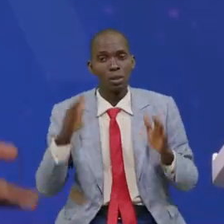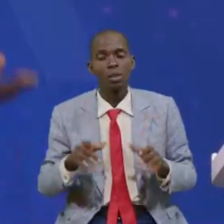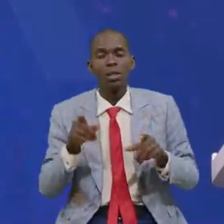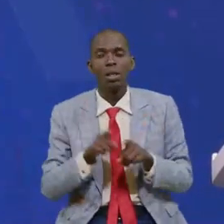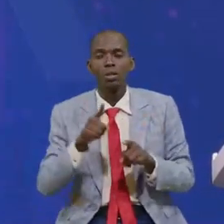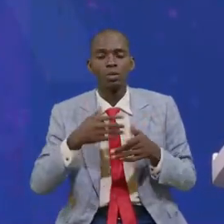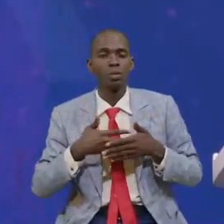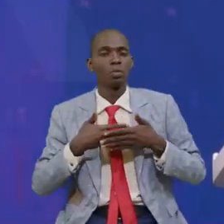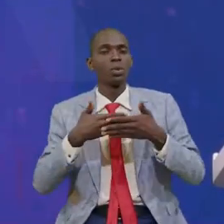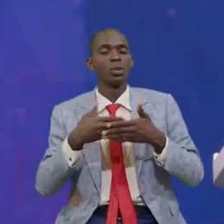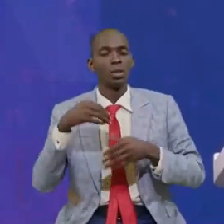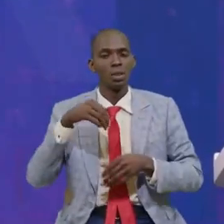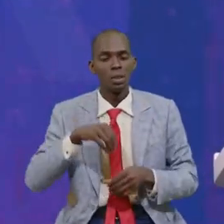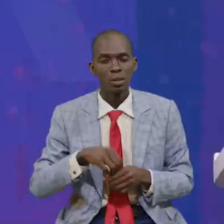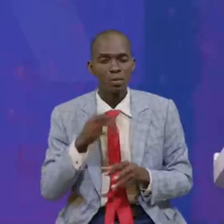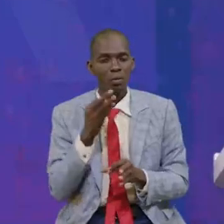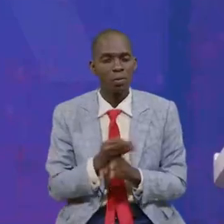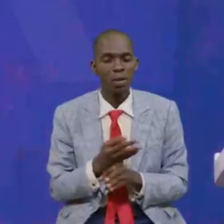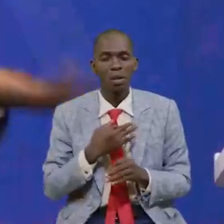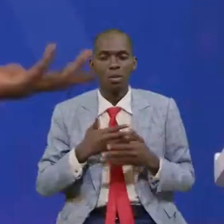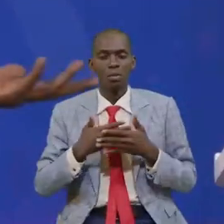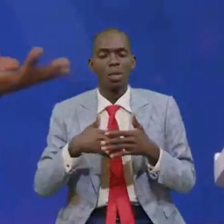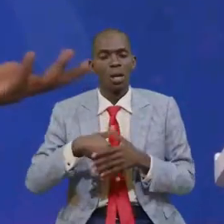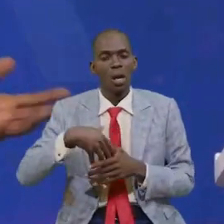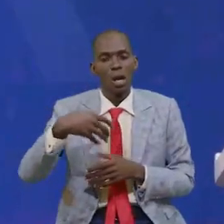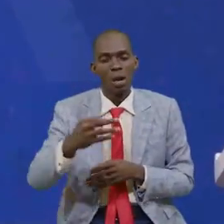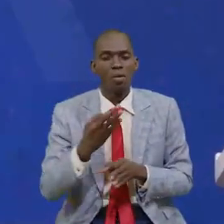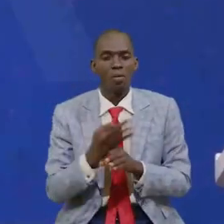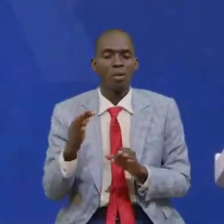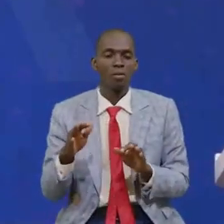la fidélité, comme tu inspires l'obéissance, comme tu